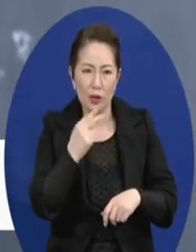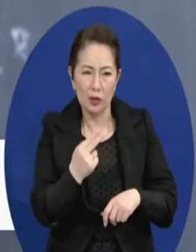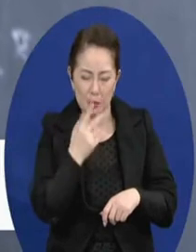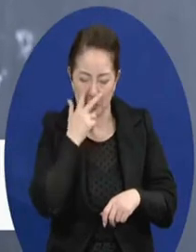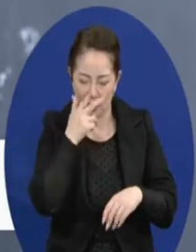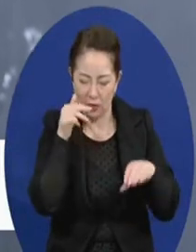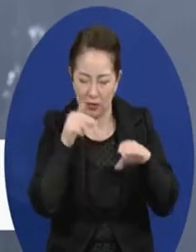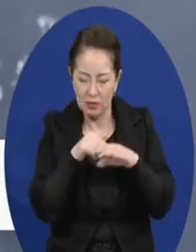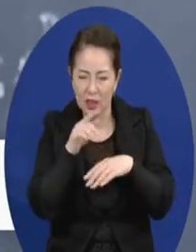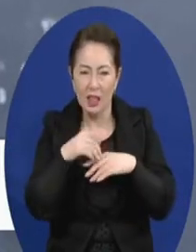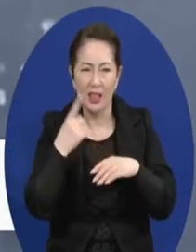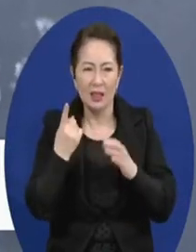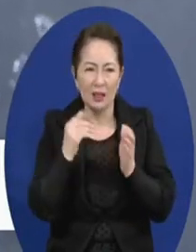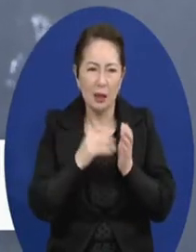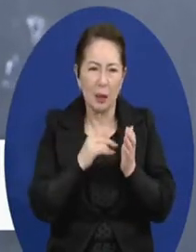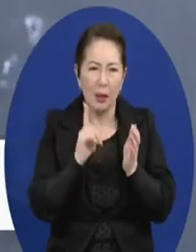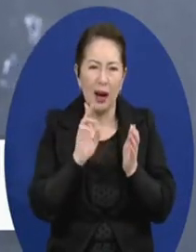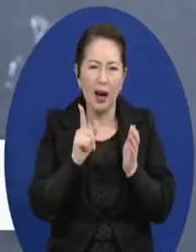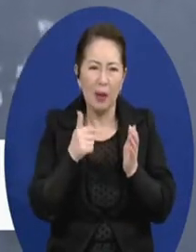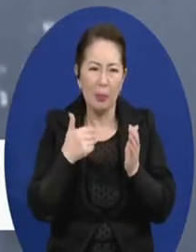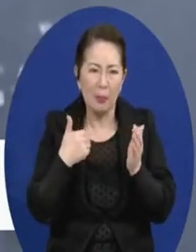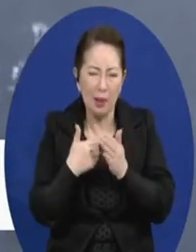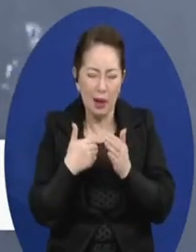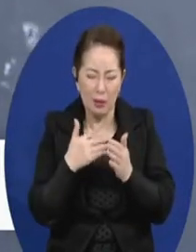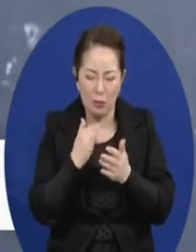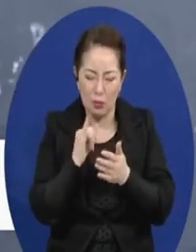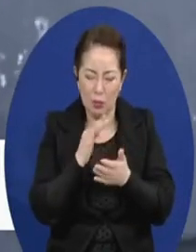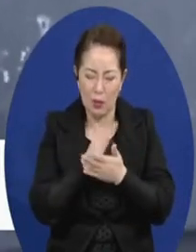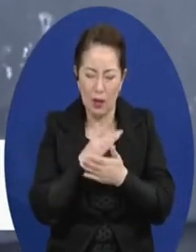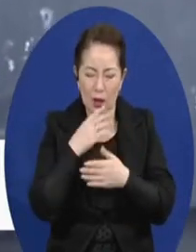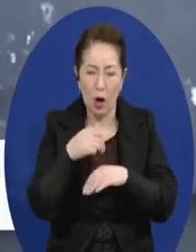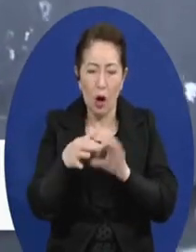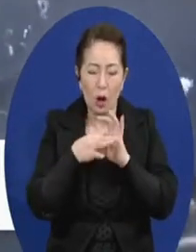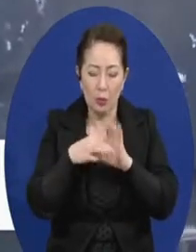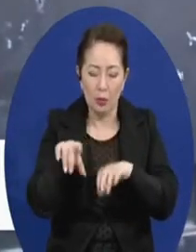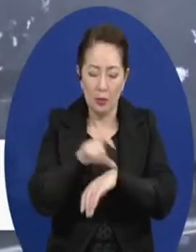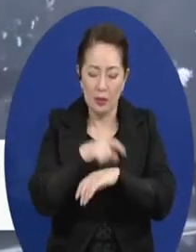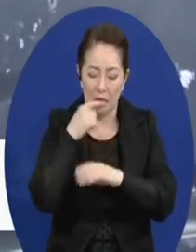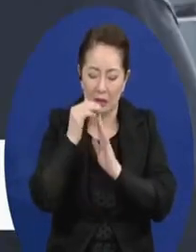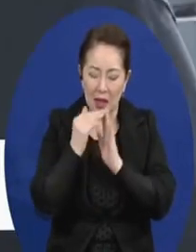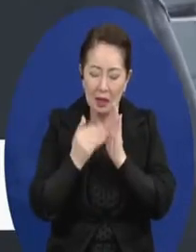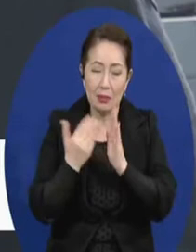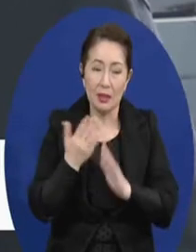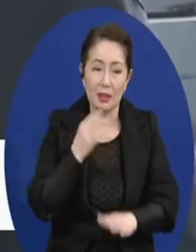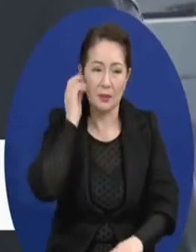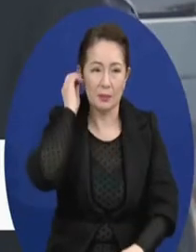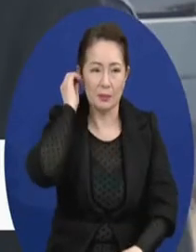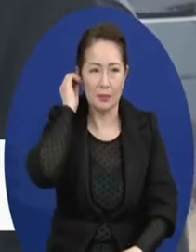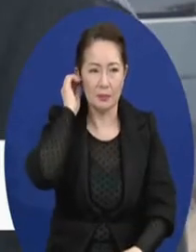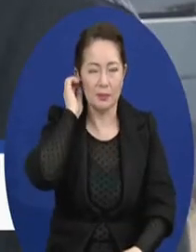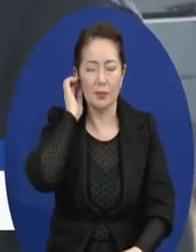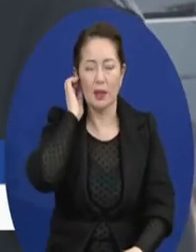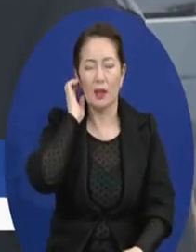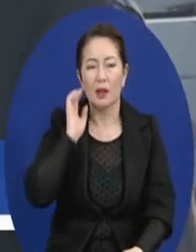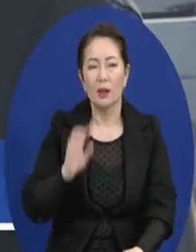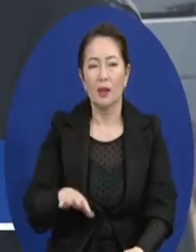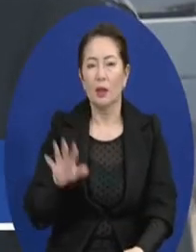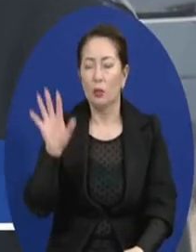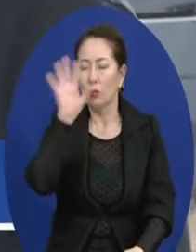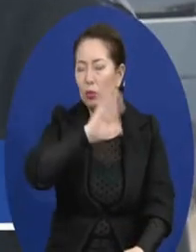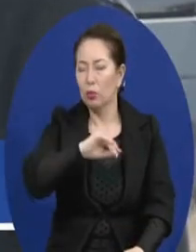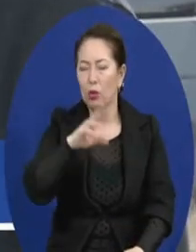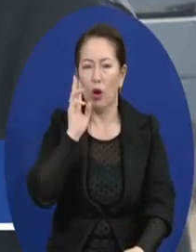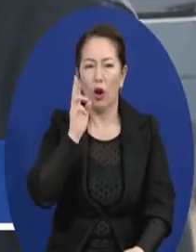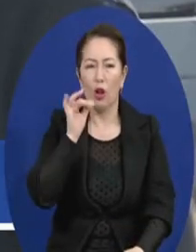таны автомашин нэг дахин бага километр зайг туулдаг гэдгийг холбогдох мэрэгжлэн хэллээ. Дийлэнх сүрэн колонкод